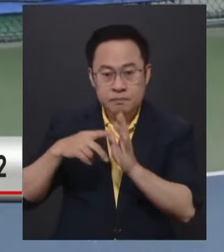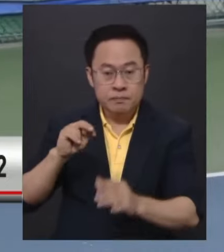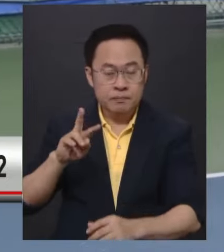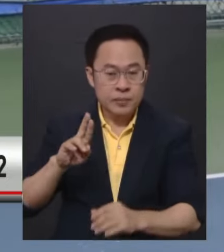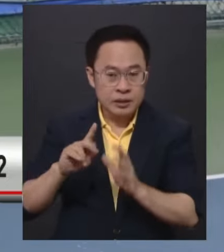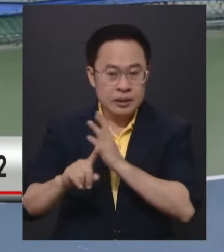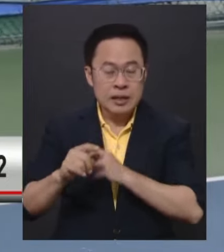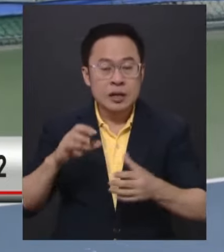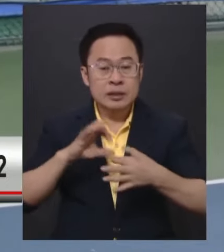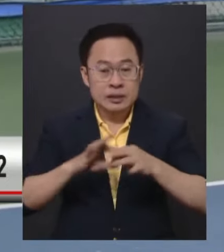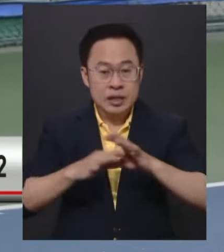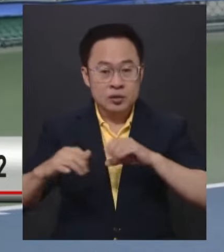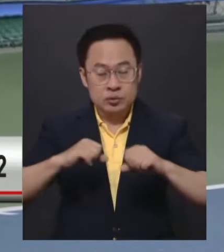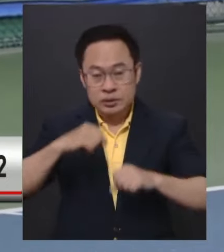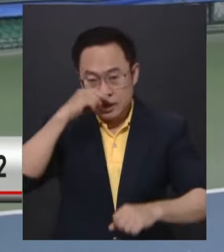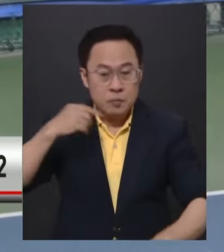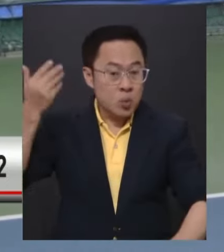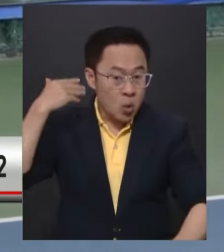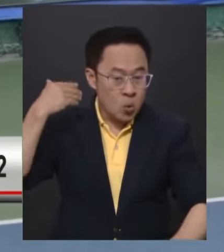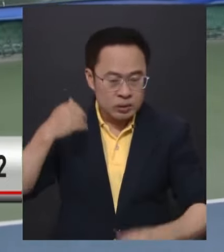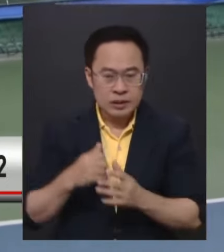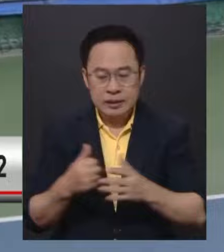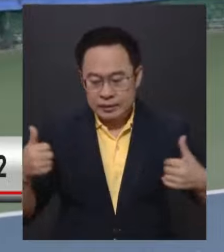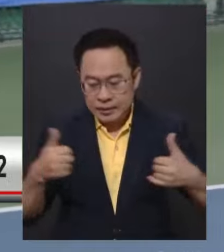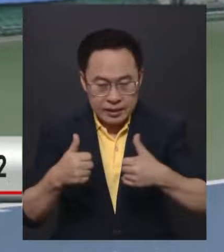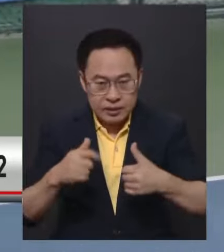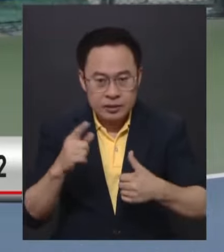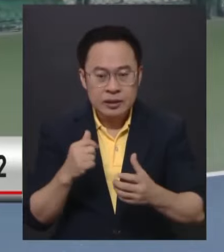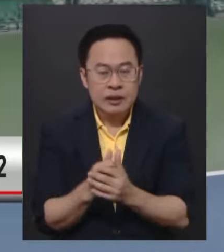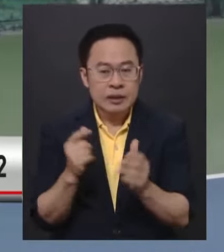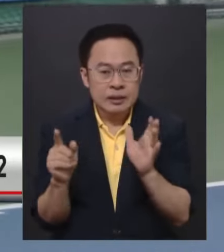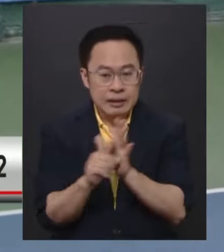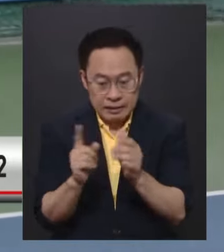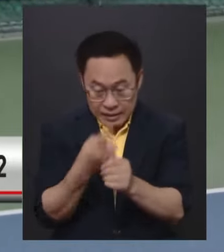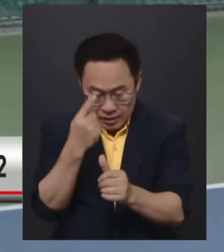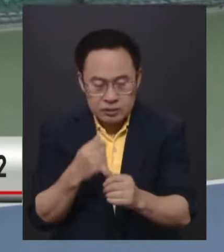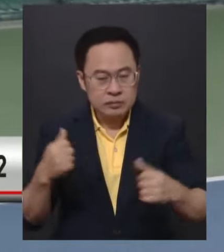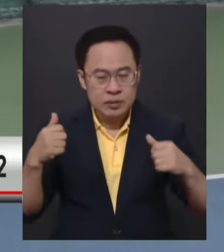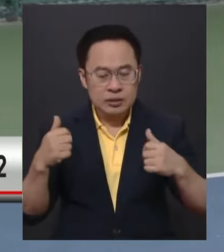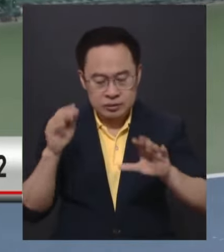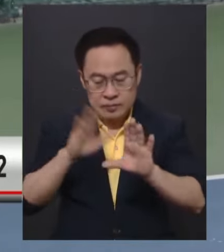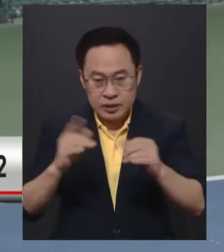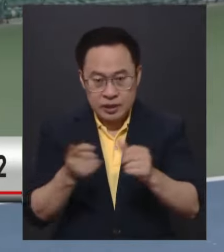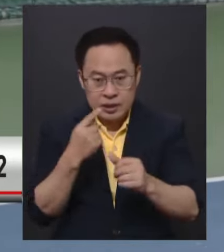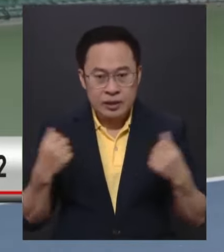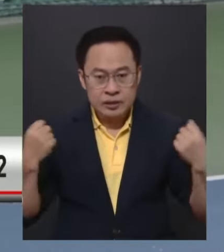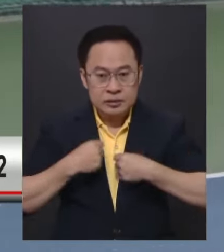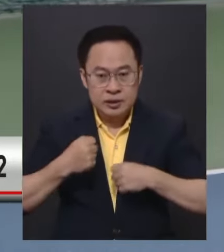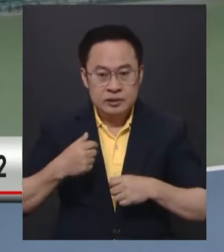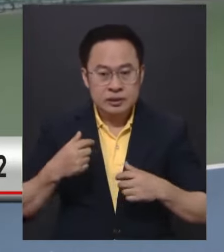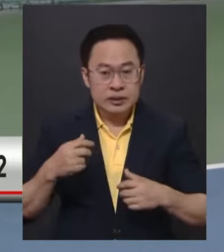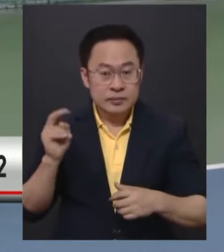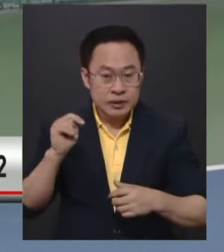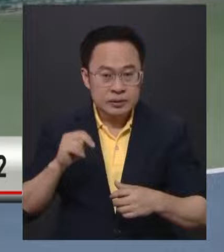คะอดีตนักกีฬาเยาวชนทีมชาติไทยค่ะซึ่งลงแข่งขันรายการนี้เป็นครั้งแรกนะคะมาในเสื้อสีกลมเนี่ยนะคะเจ